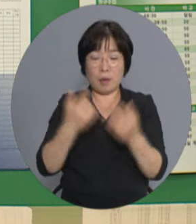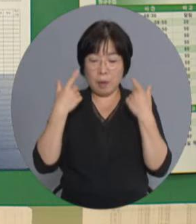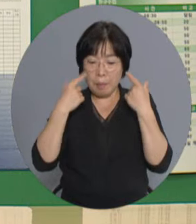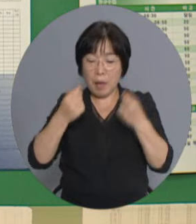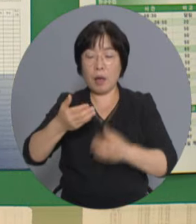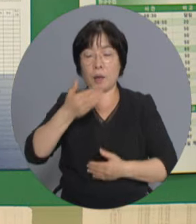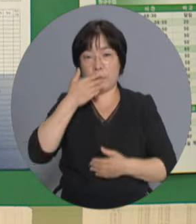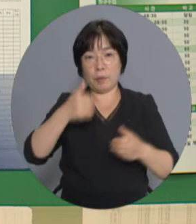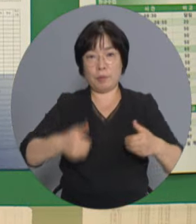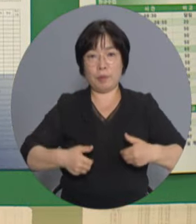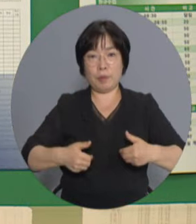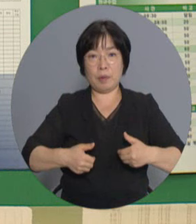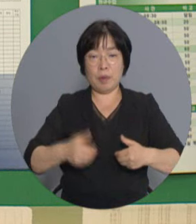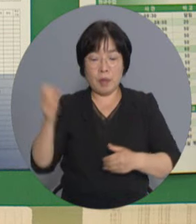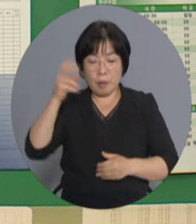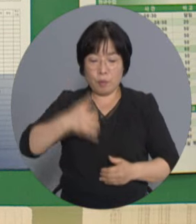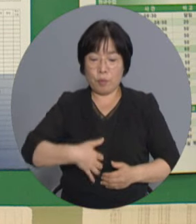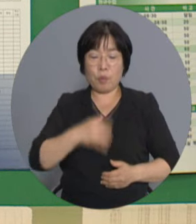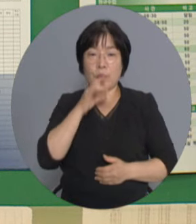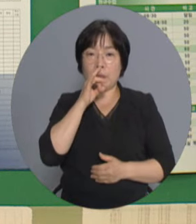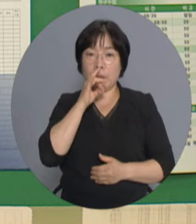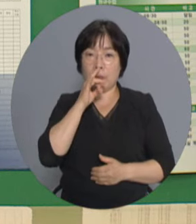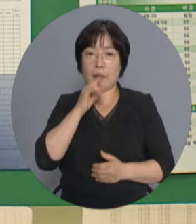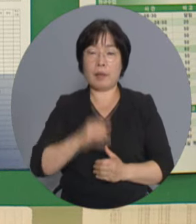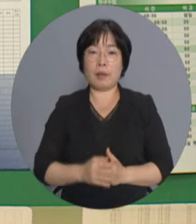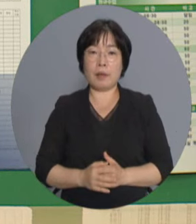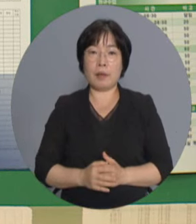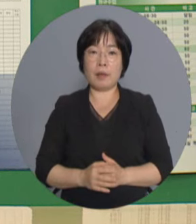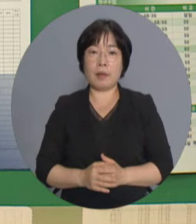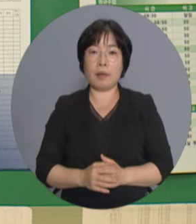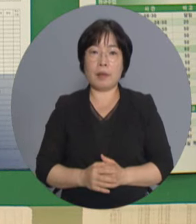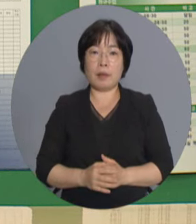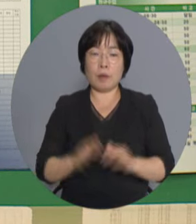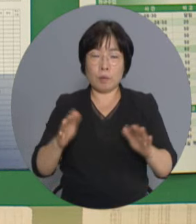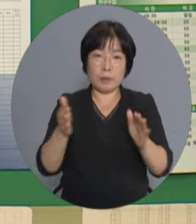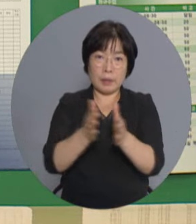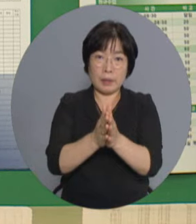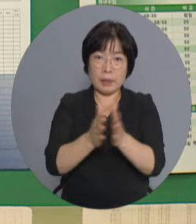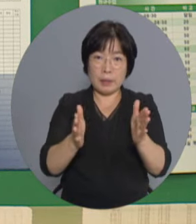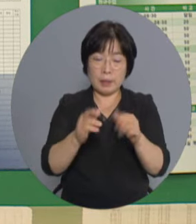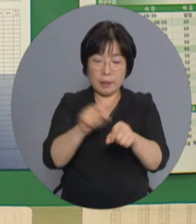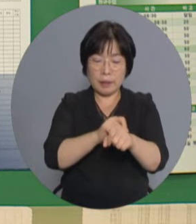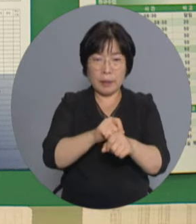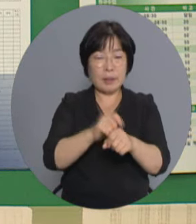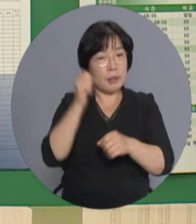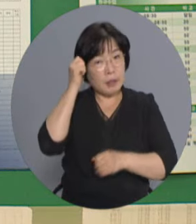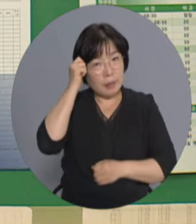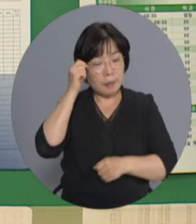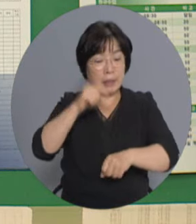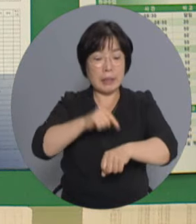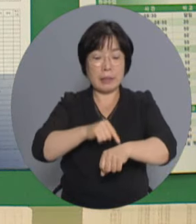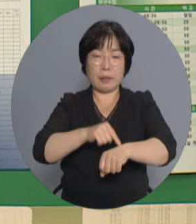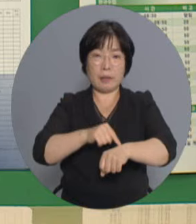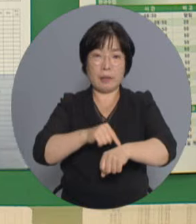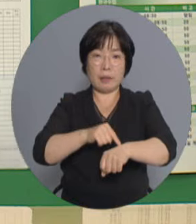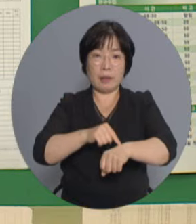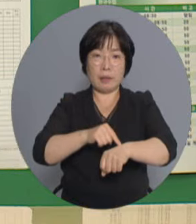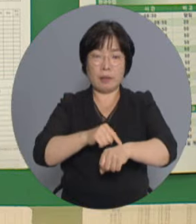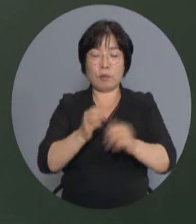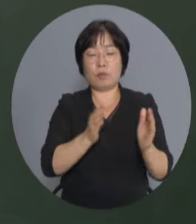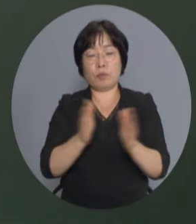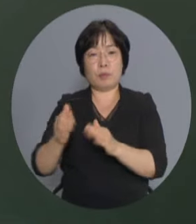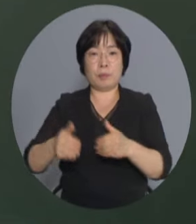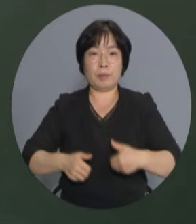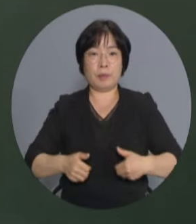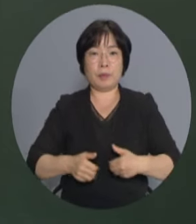거 먹으셔야 되고요. 갑자기 배탈 나면 안 되니까. 그래서 오늘부터 특히 잠자는 시간도 잘 준비해야